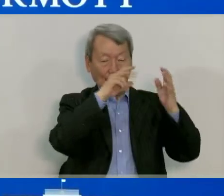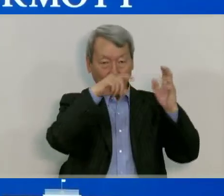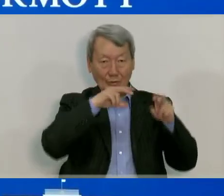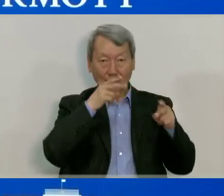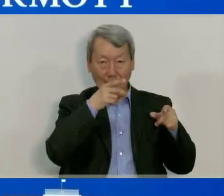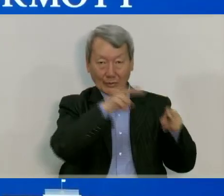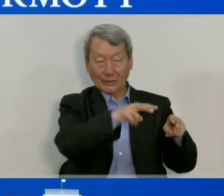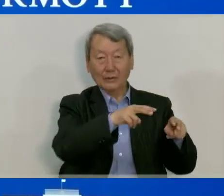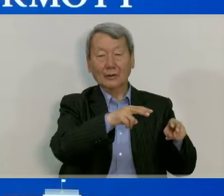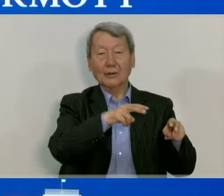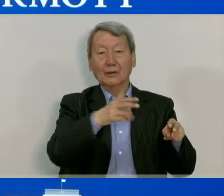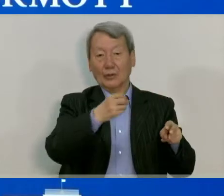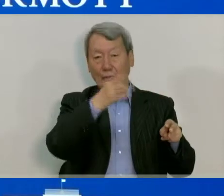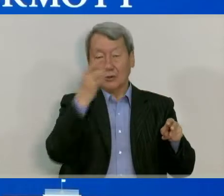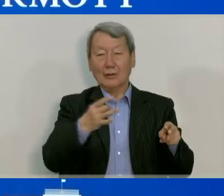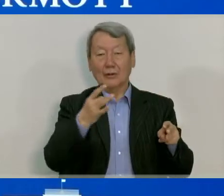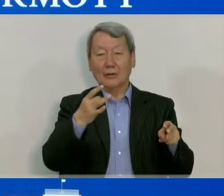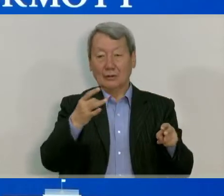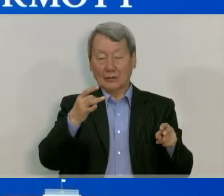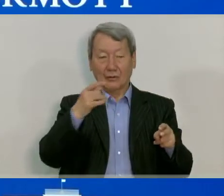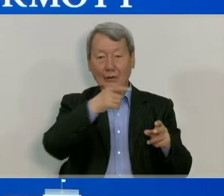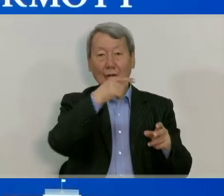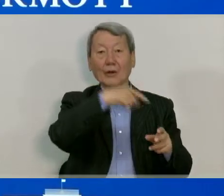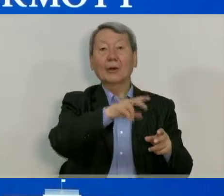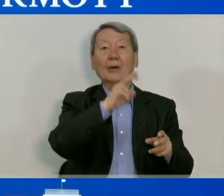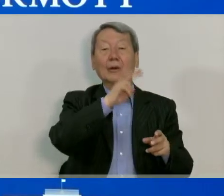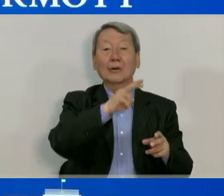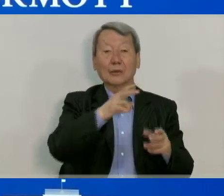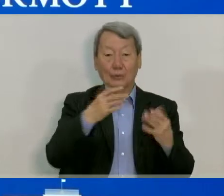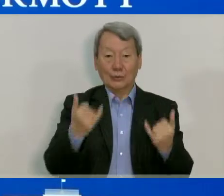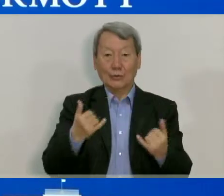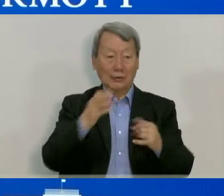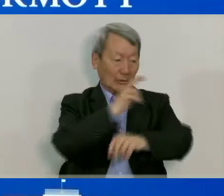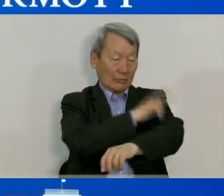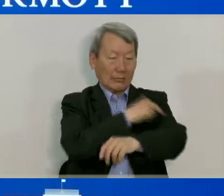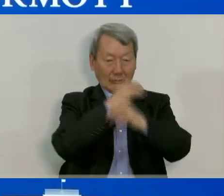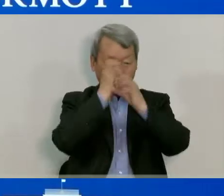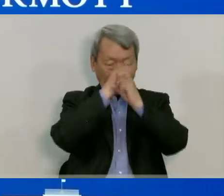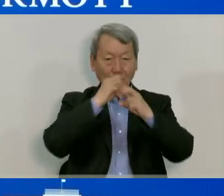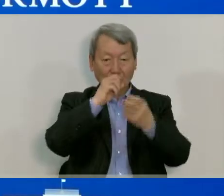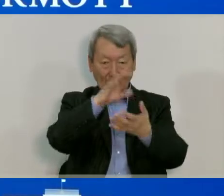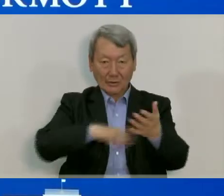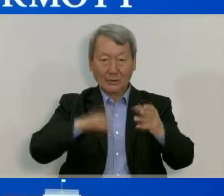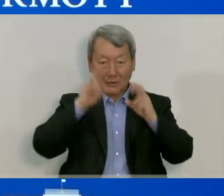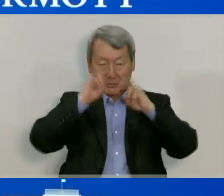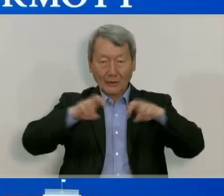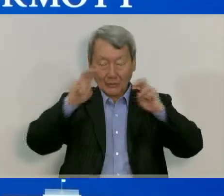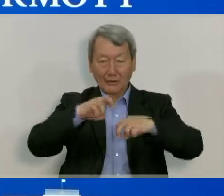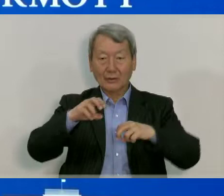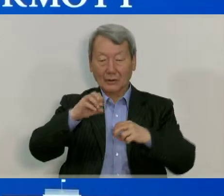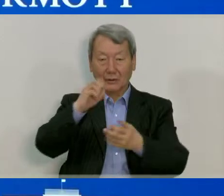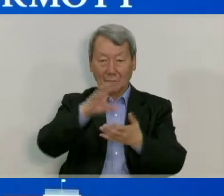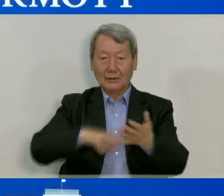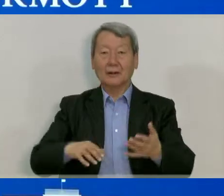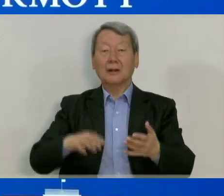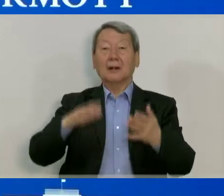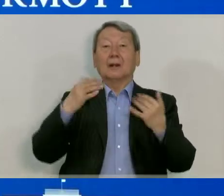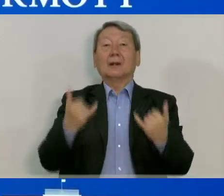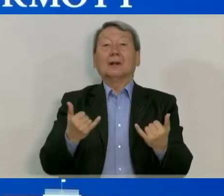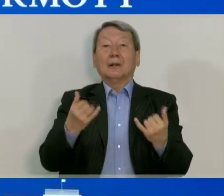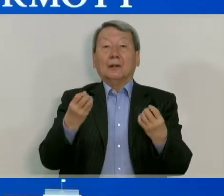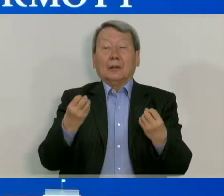дагы катталып чыкты. Анткени ал жерде лабораториялык иштер дагы эле улантып жаткан учуру.